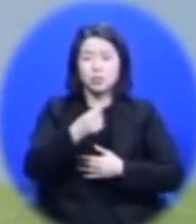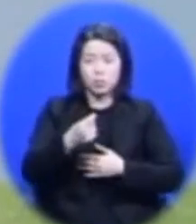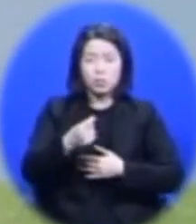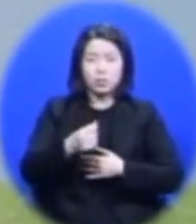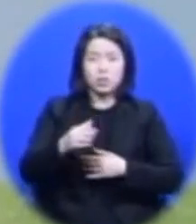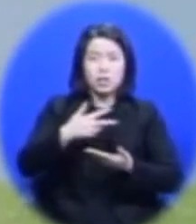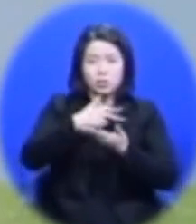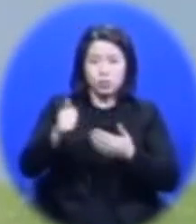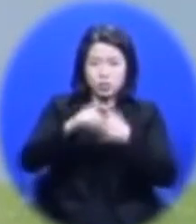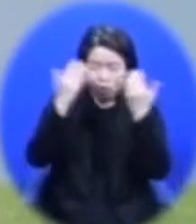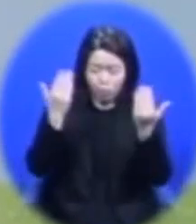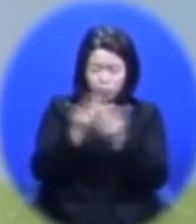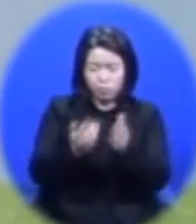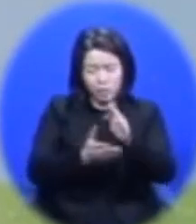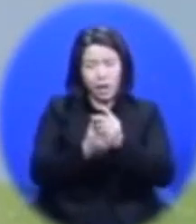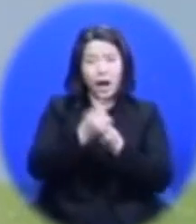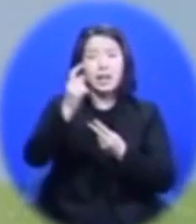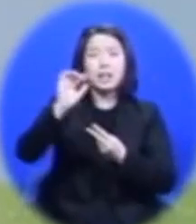하나 되는 것이었어요.